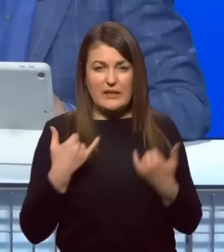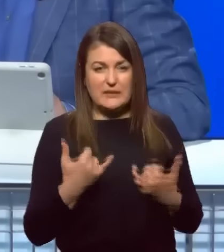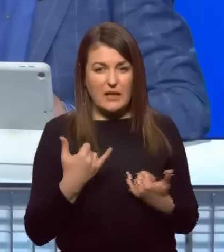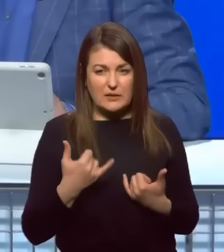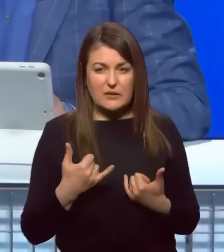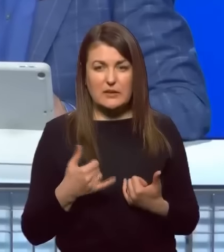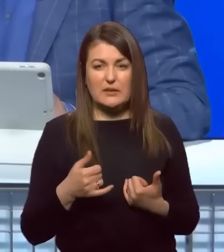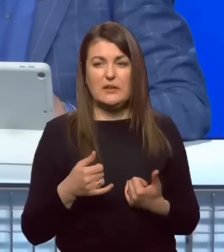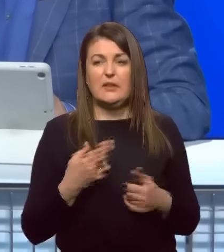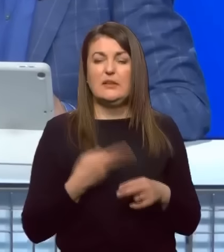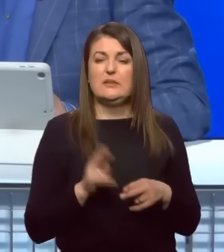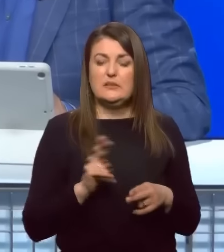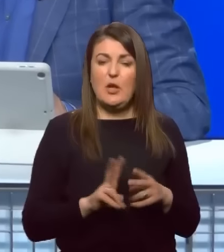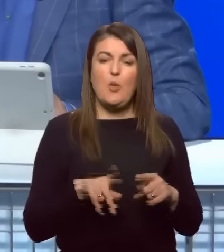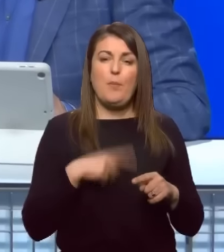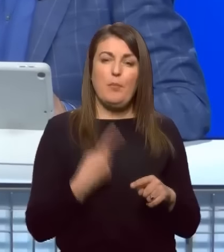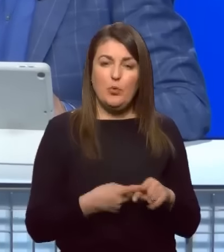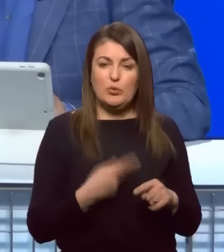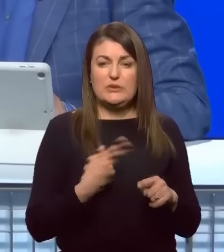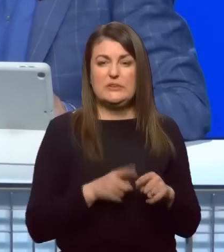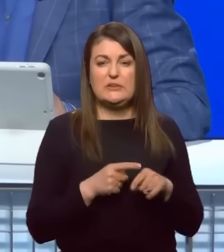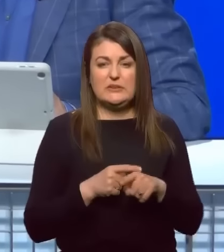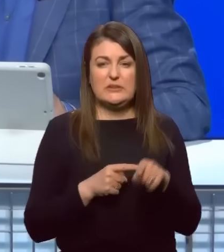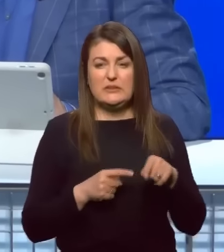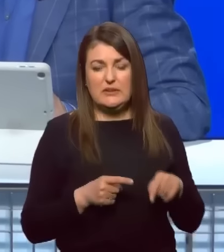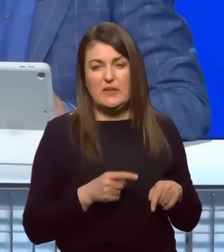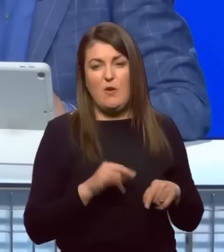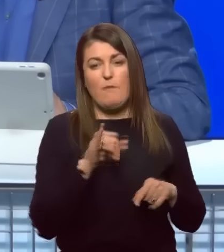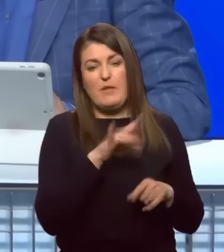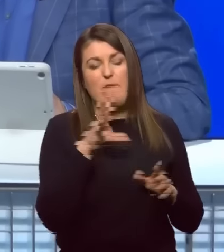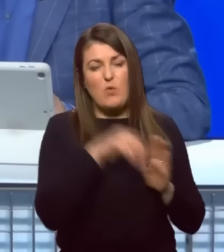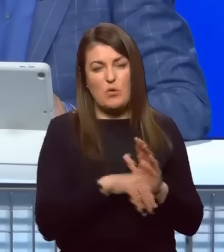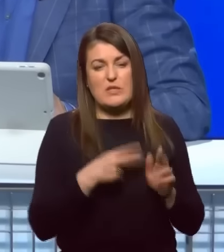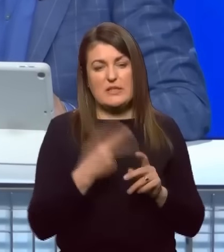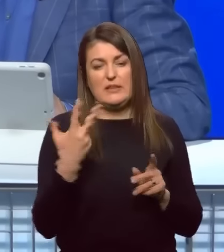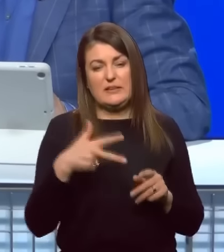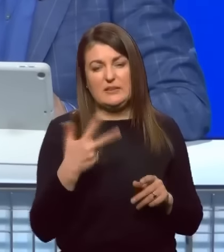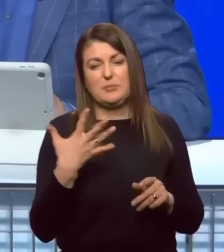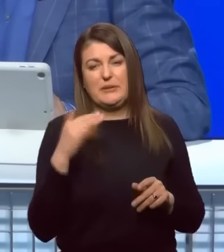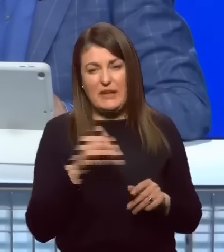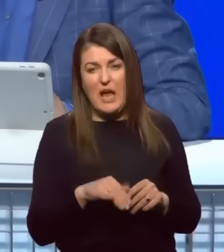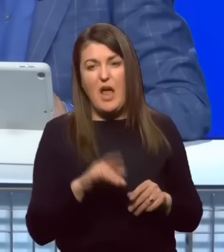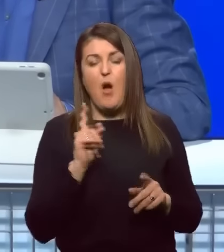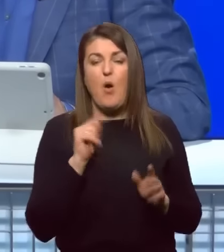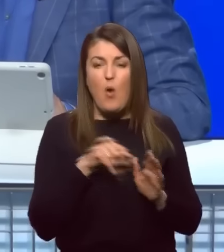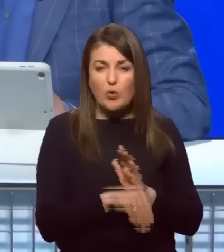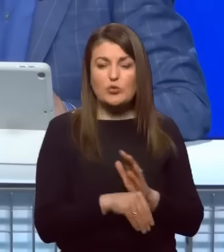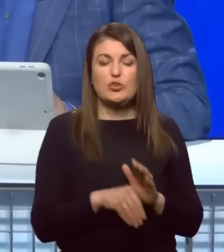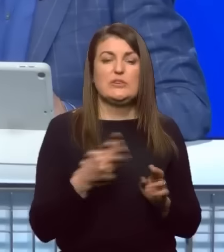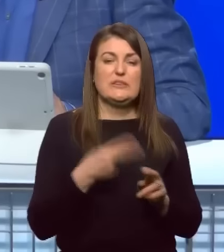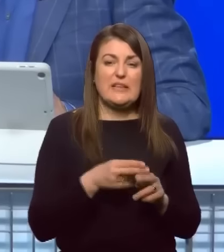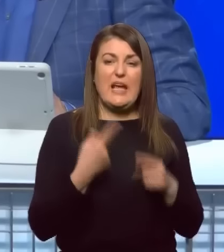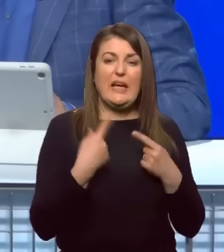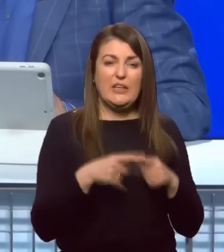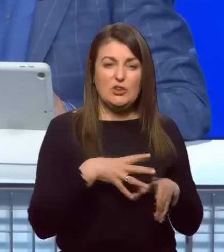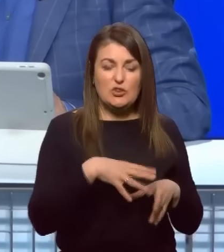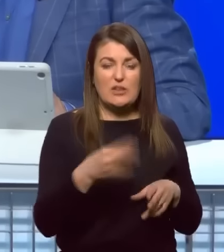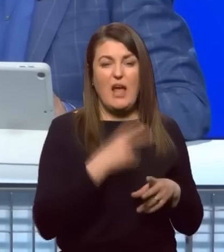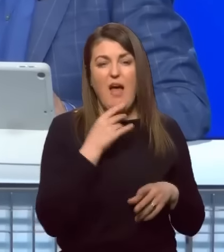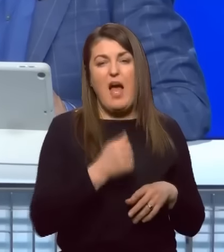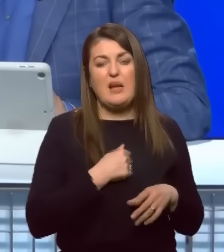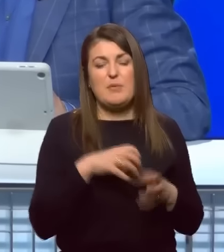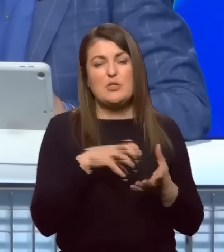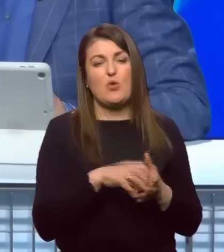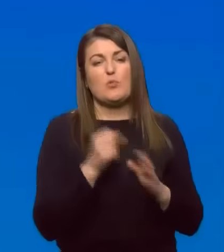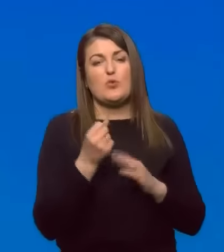зараз. Це плюс ці, ну, в неї входять ці 30-35 тисяч. Отже, все інше – це армійський